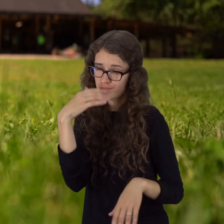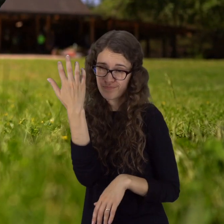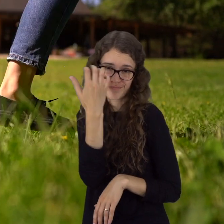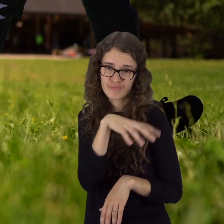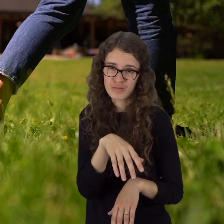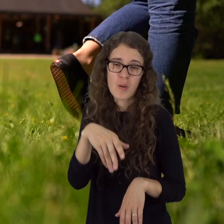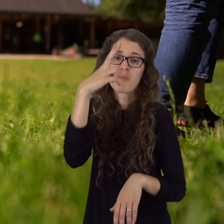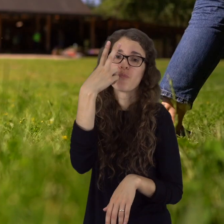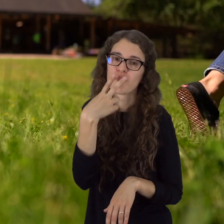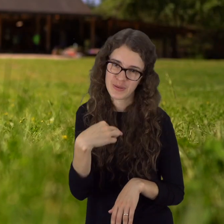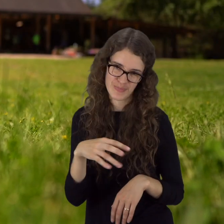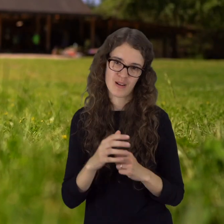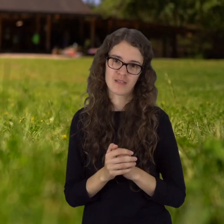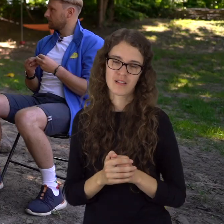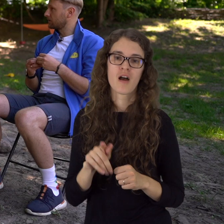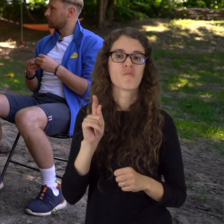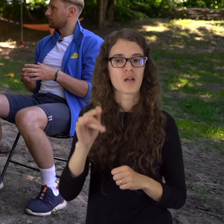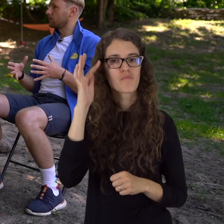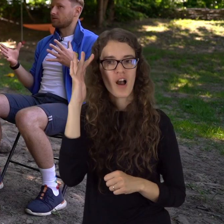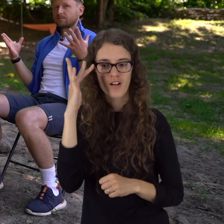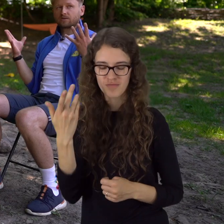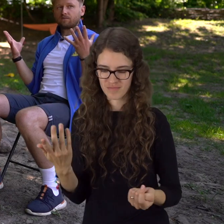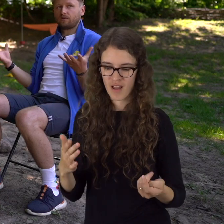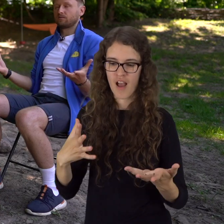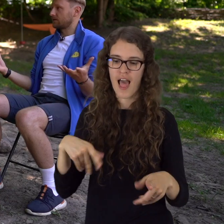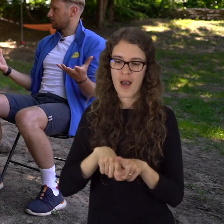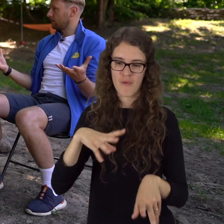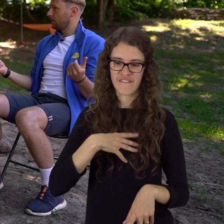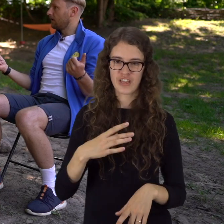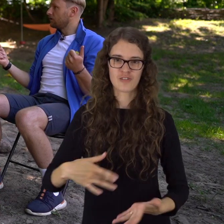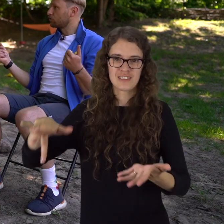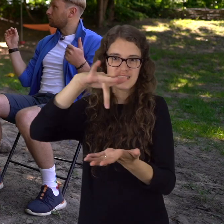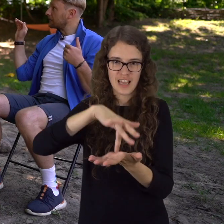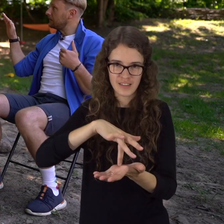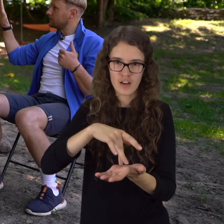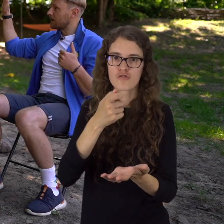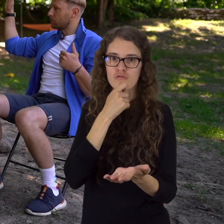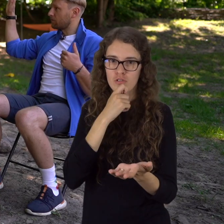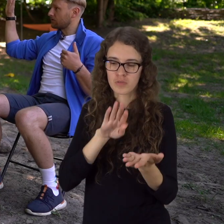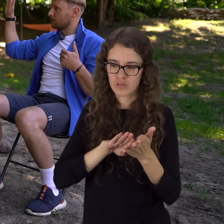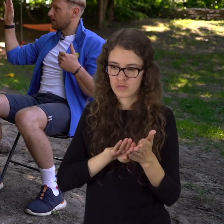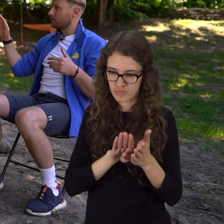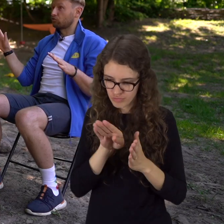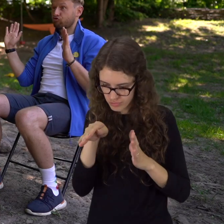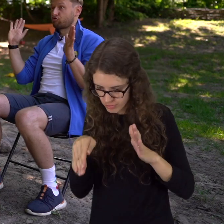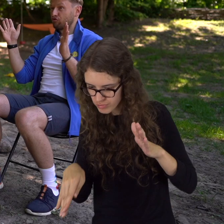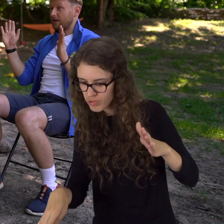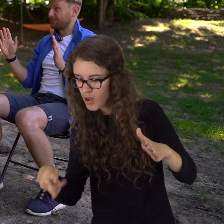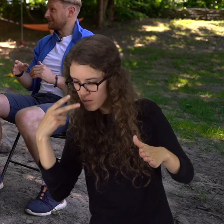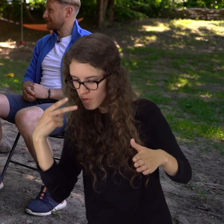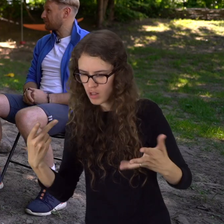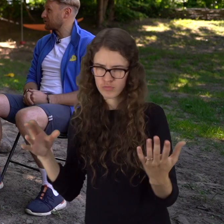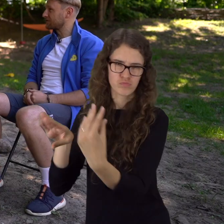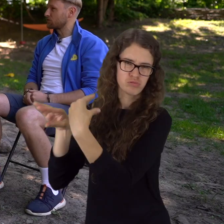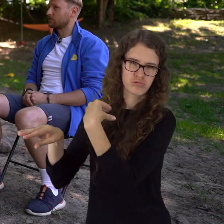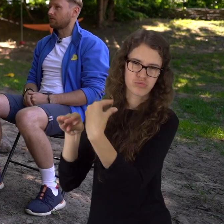čia medžio lapas nukrito, bet tiek nebesureikšmini, bet kai tu pagalvoji, kad tu esi praktiškai Vilniaus centre ir tu pakyli į Stepono Batoro gatvę, kur